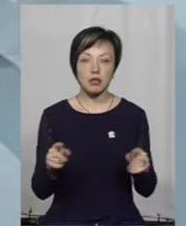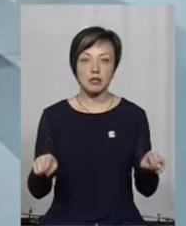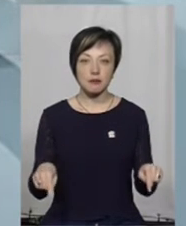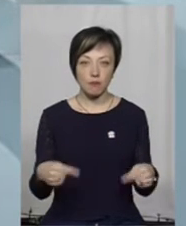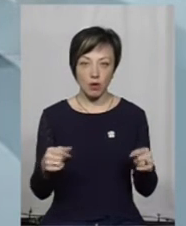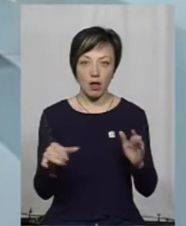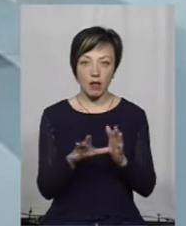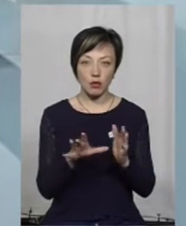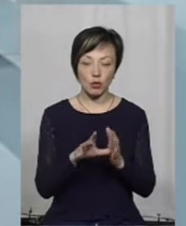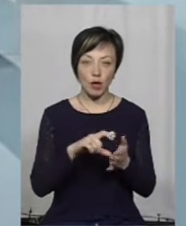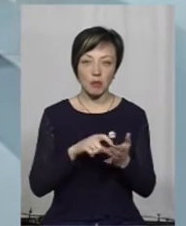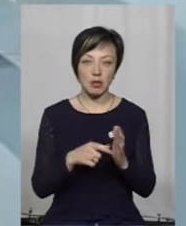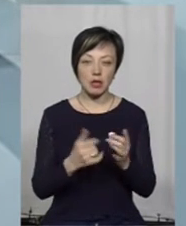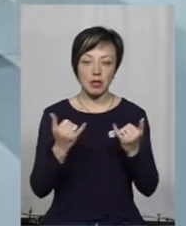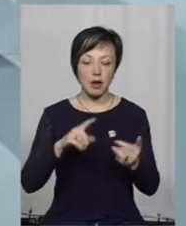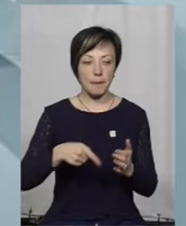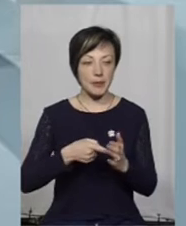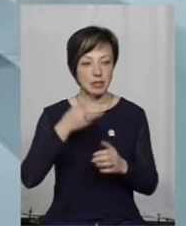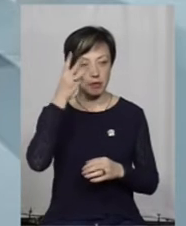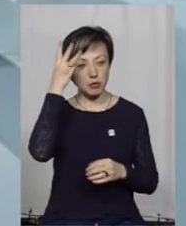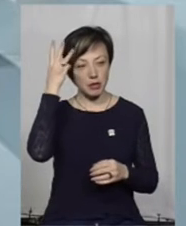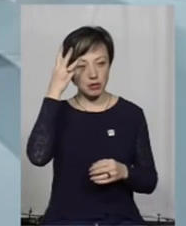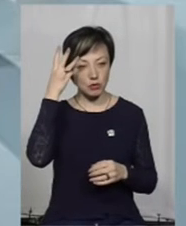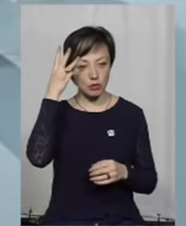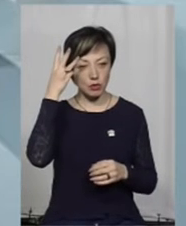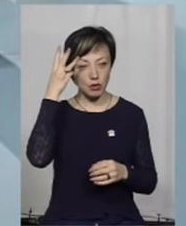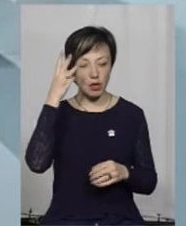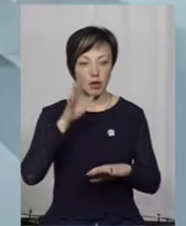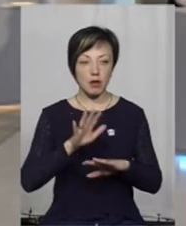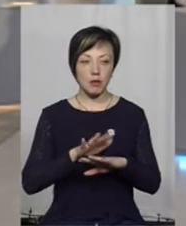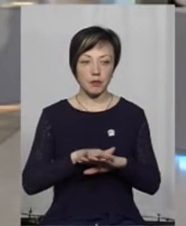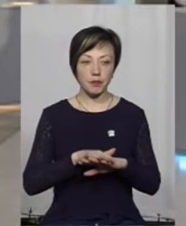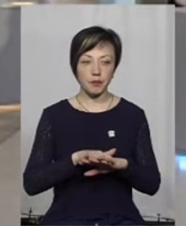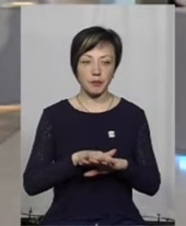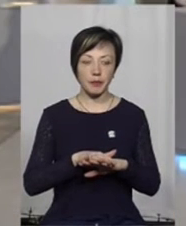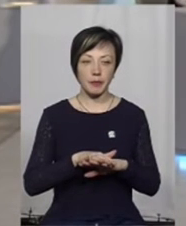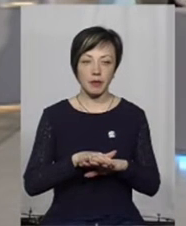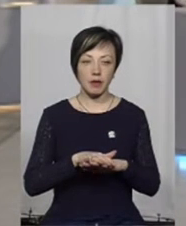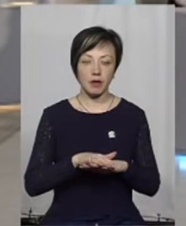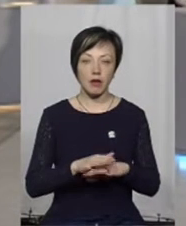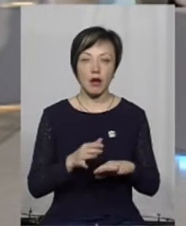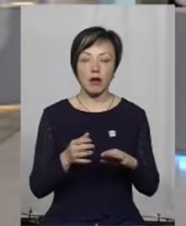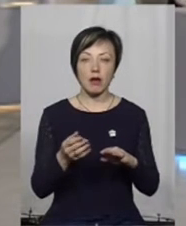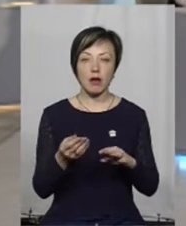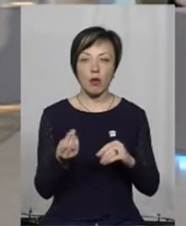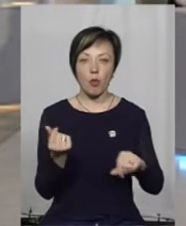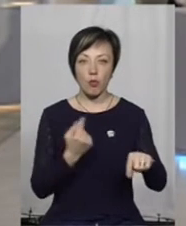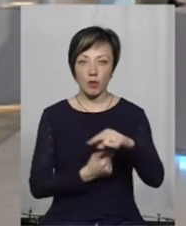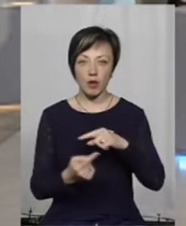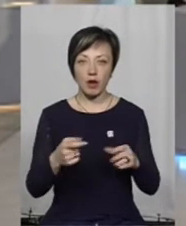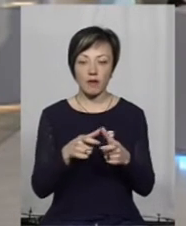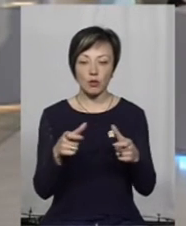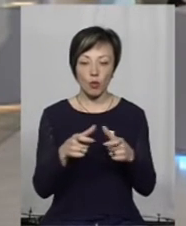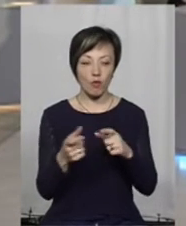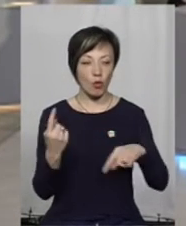створення електронного кабінету для міста Хмельницького, банк операції обігу, ну,